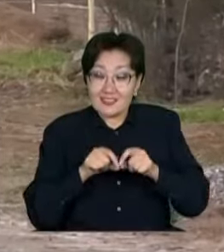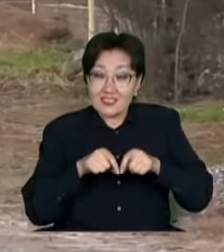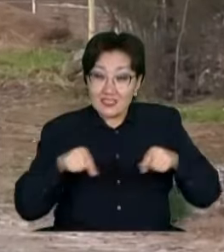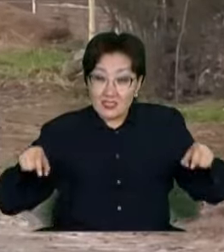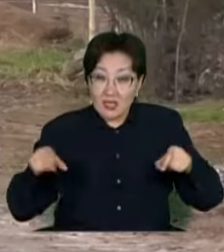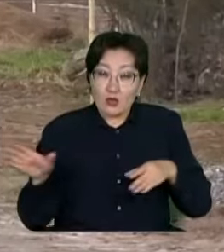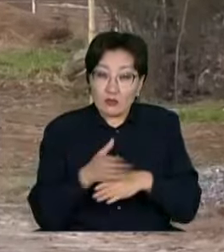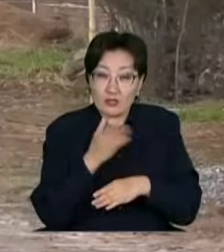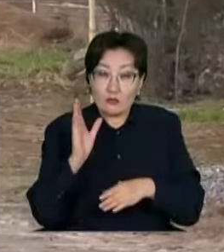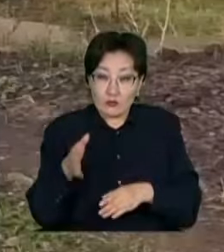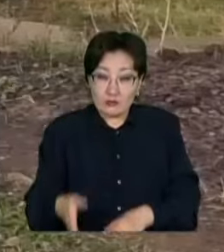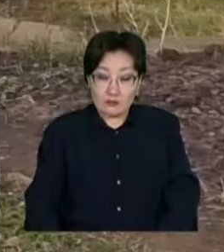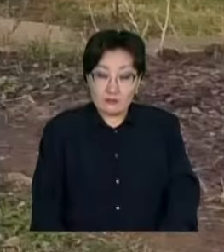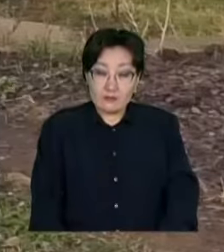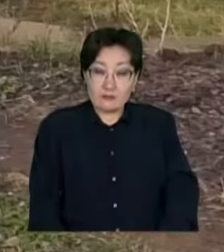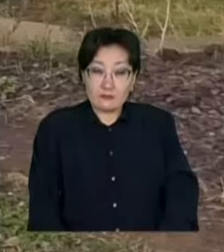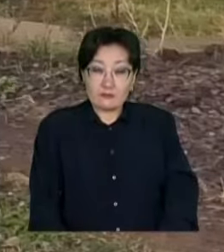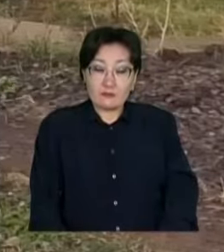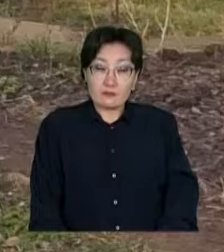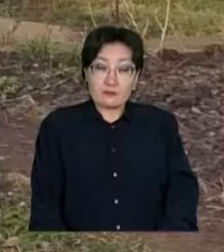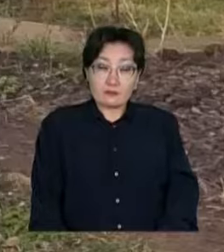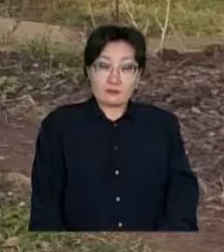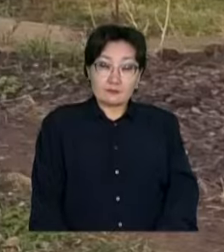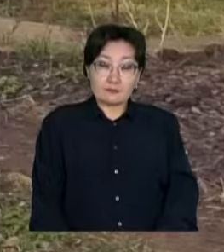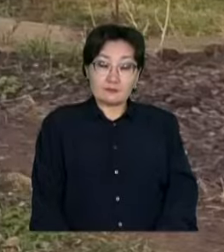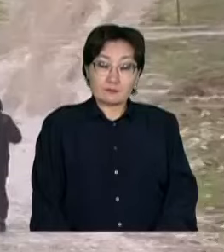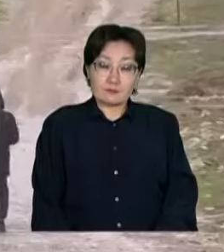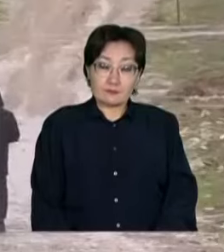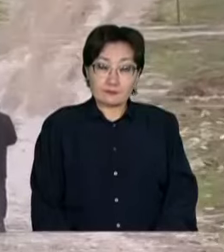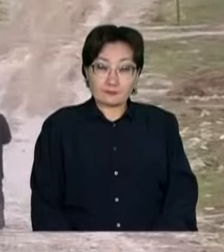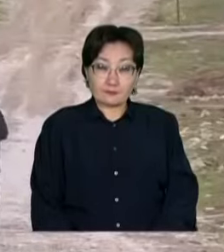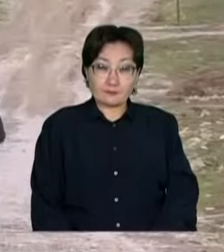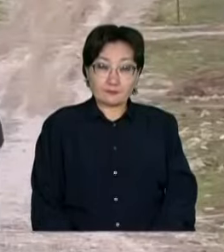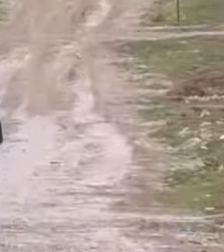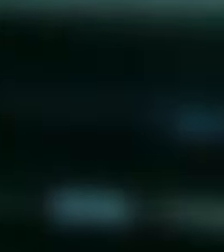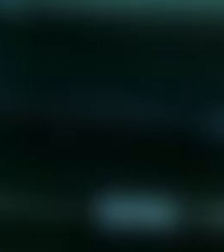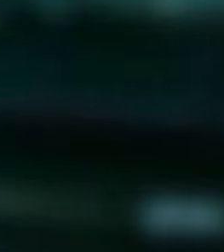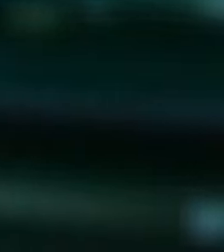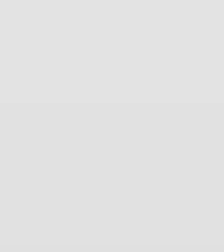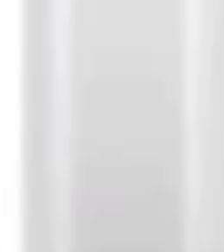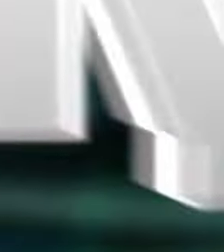тастайтын болды. Гүлмарал Изатқызы, Елдар Жүнісханов, Алматы телеарнасы, Шымкент.